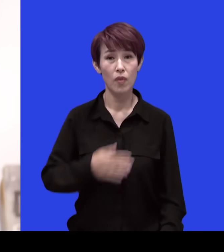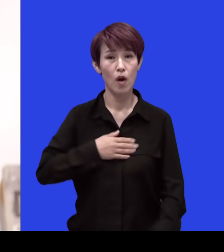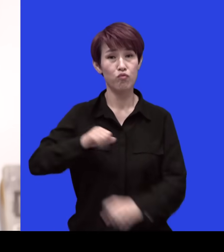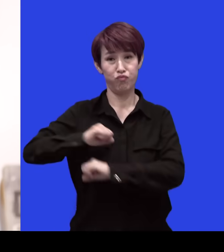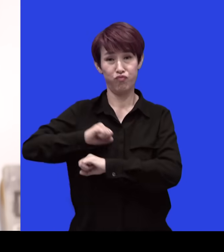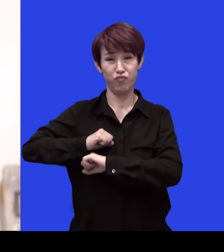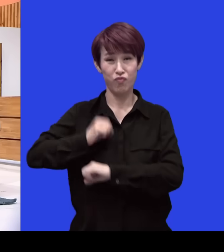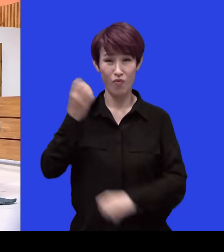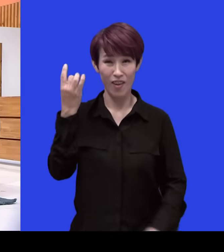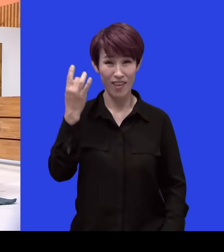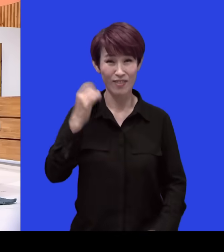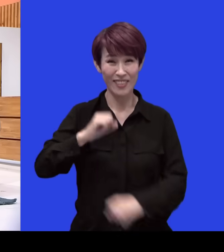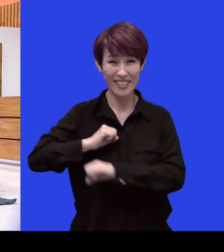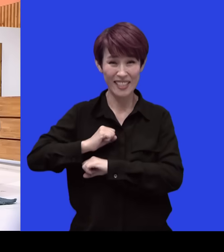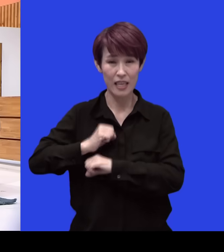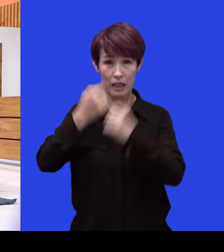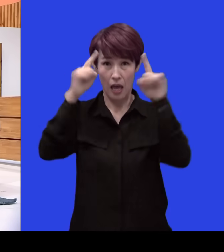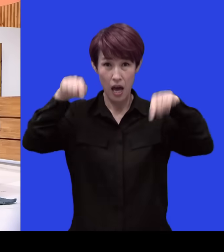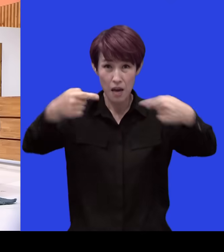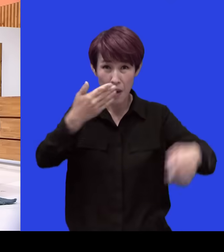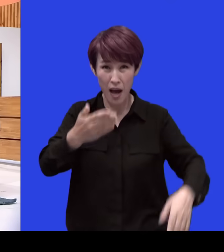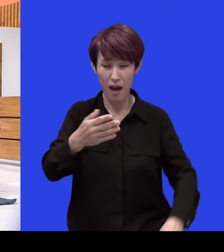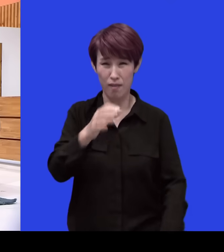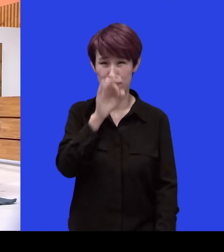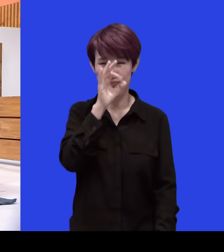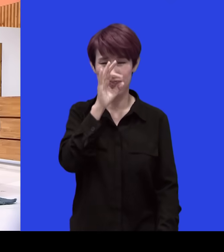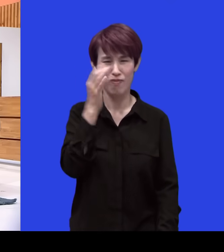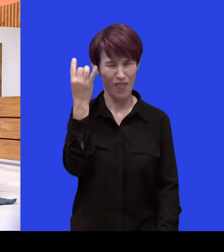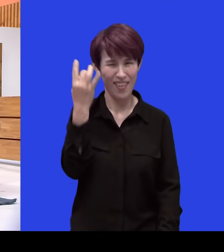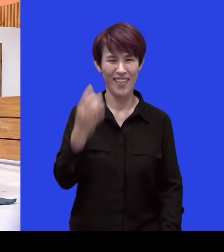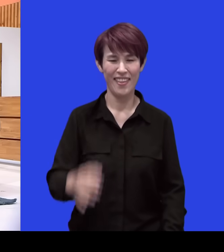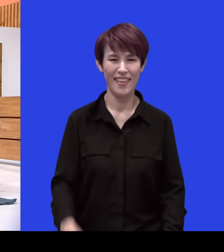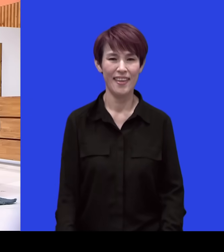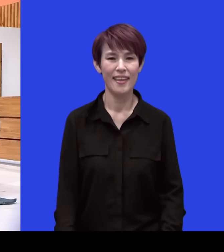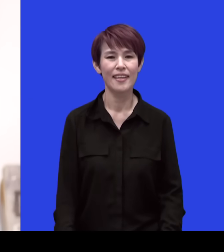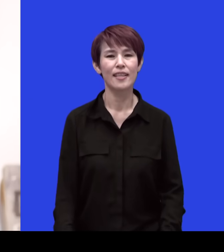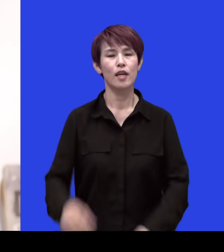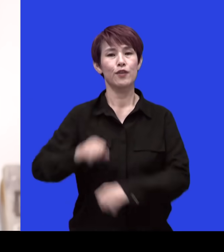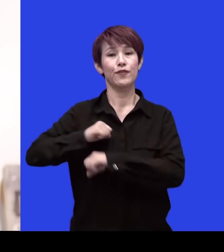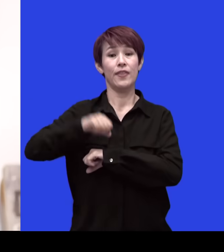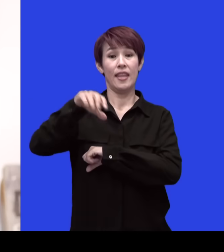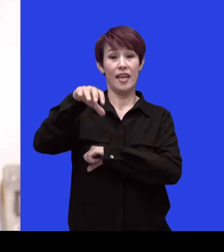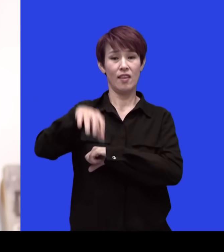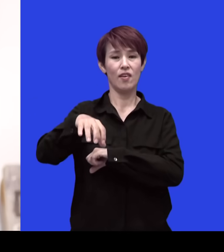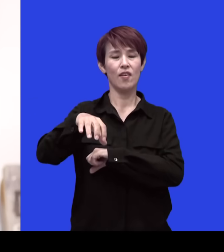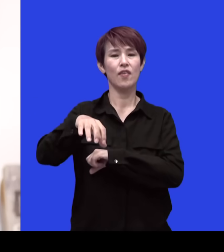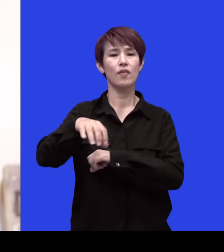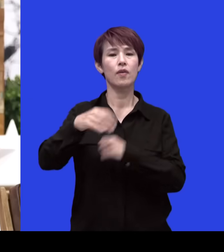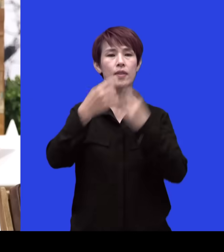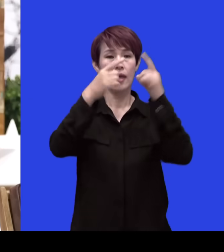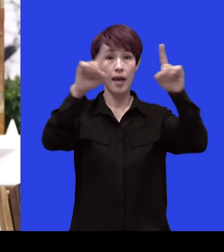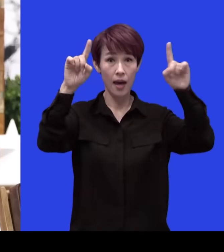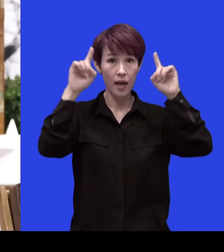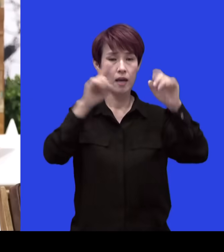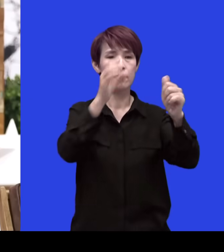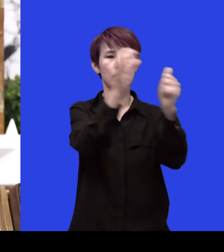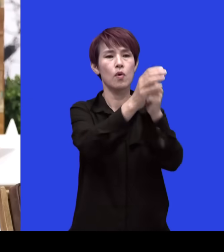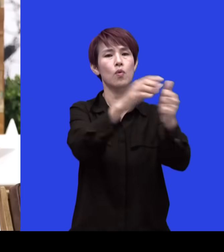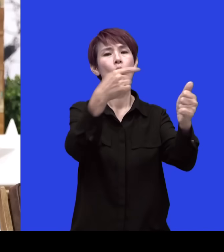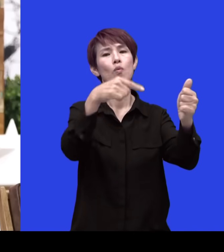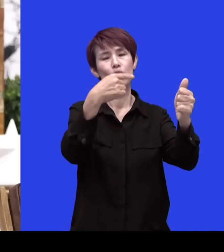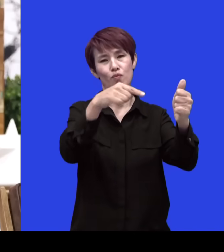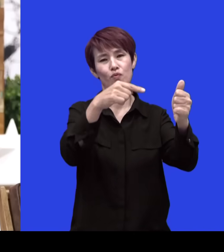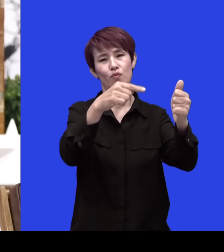군인이잖아요. 예. 예. 현역 군인이 어떻게 대학을? 어떻게. 네. 근데 이게 군대에서 위탁 교육을 하는 게 있어요. 네. 질을